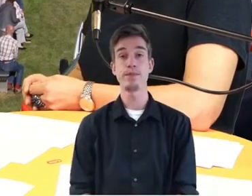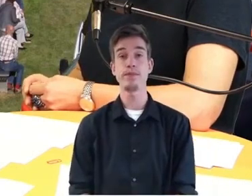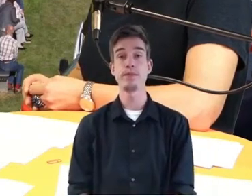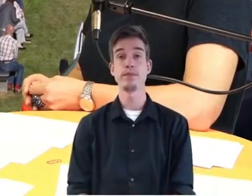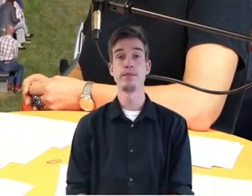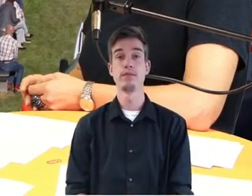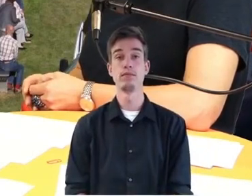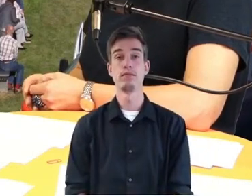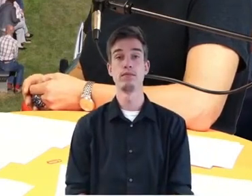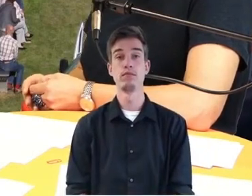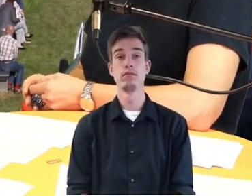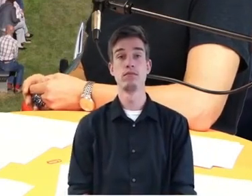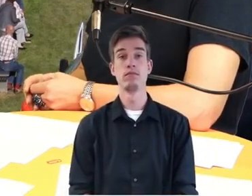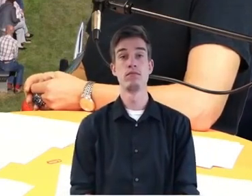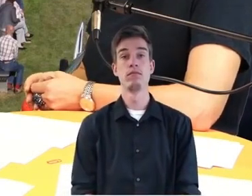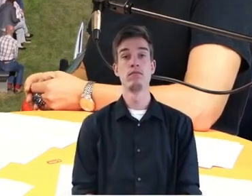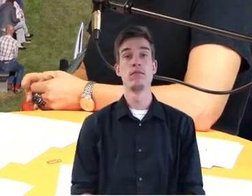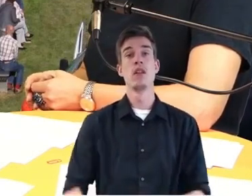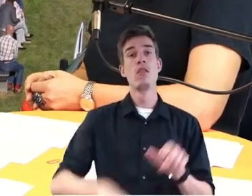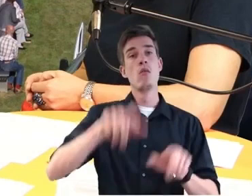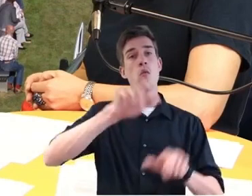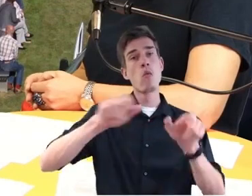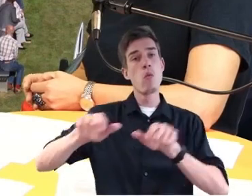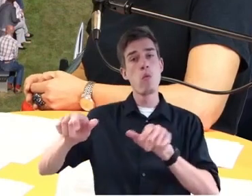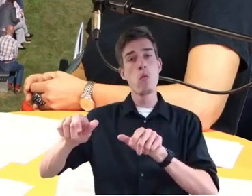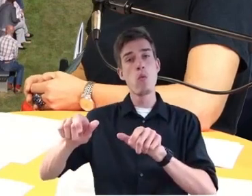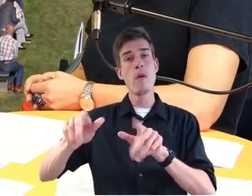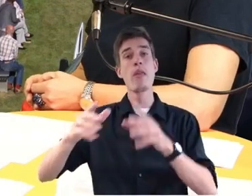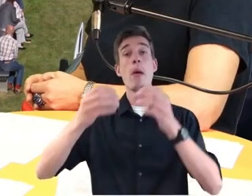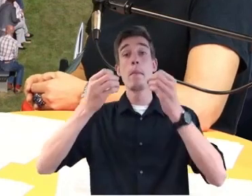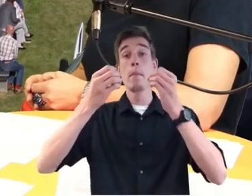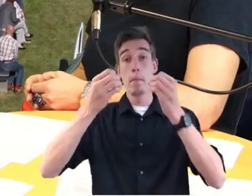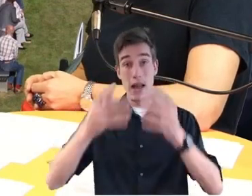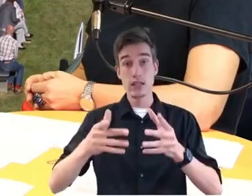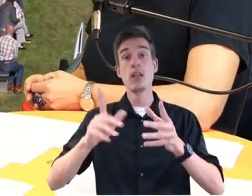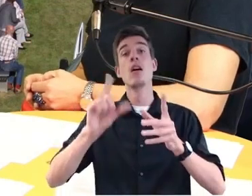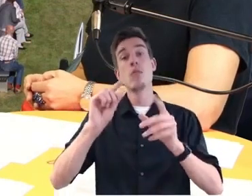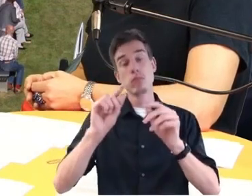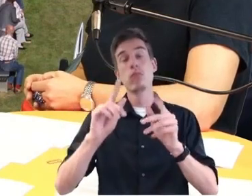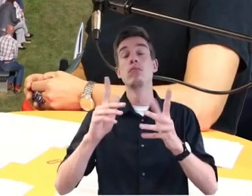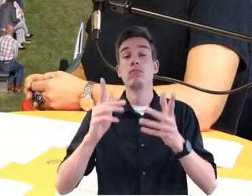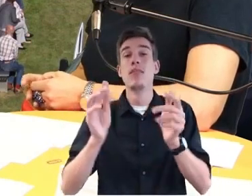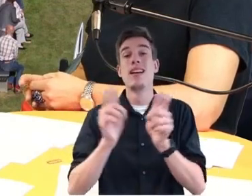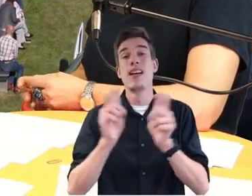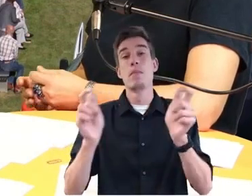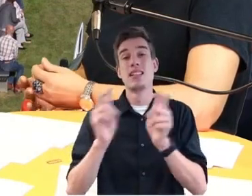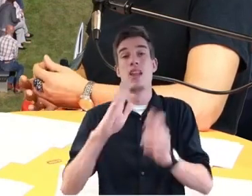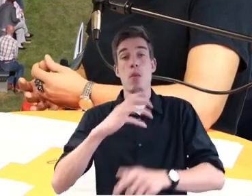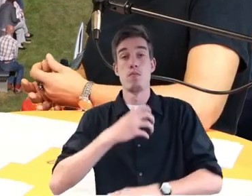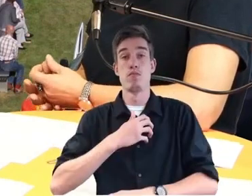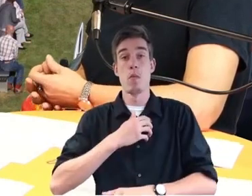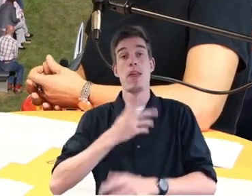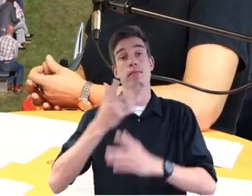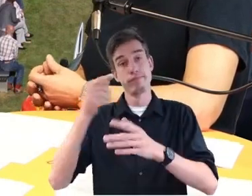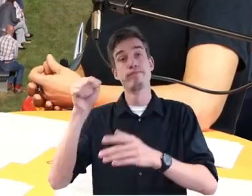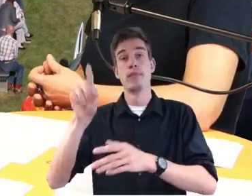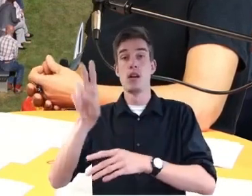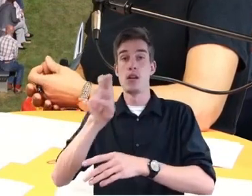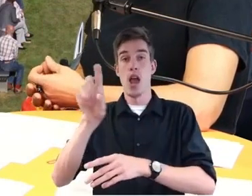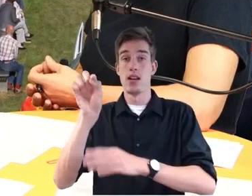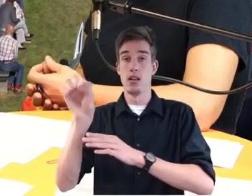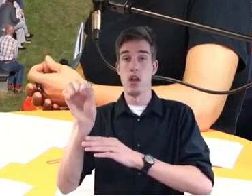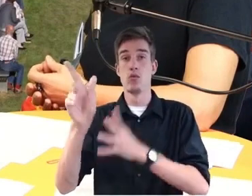Der Massenanfall von Verletzten kann sehr schnell zu einem Kapazitätsproblem in den Krankenhäusern